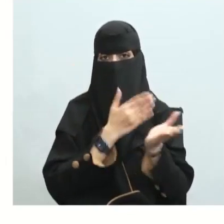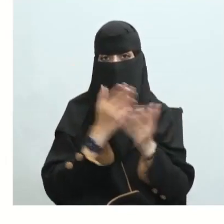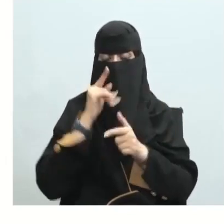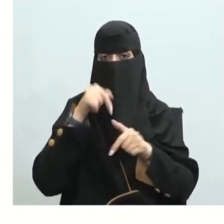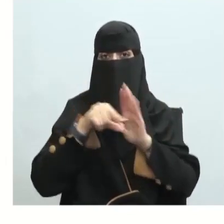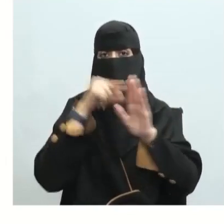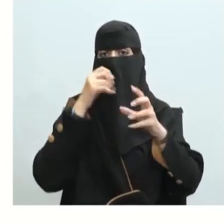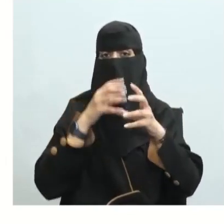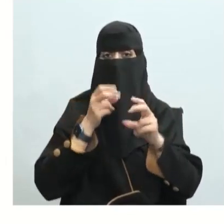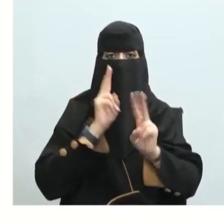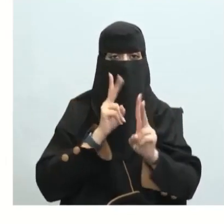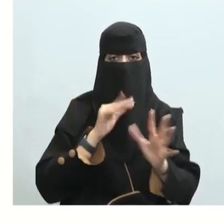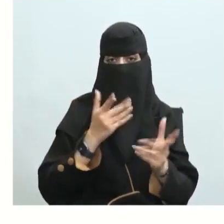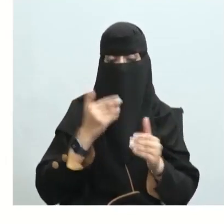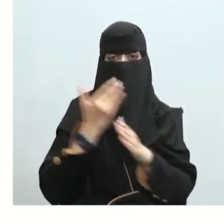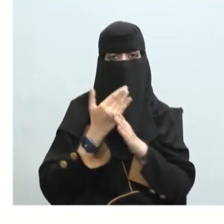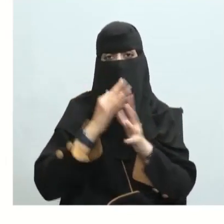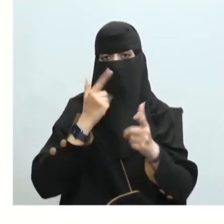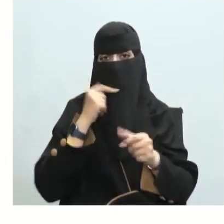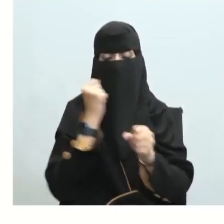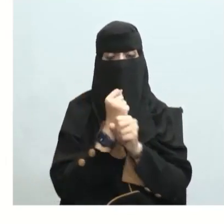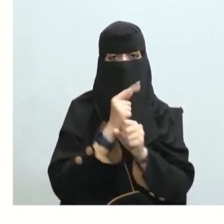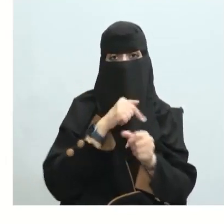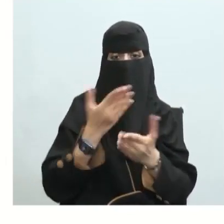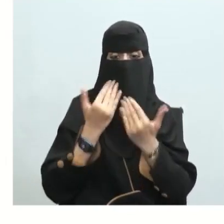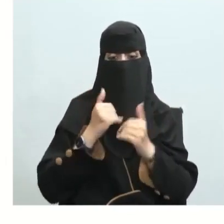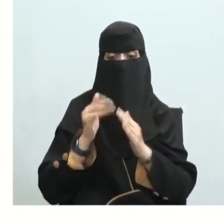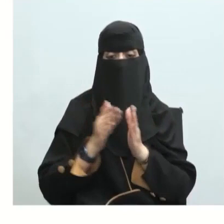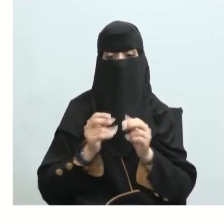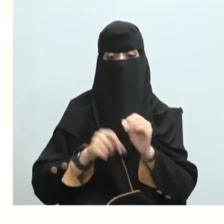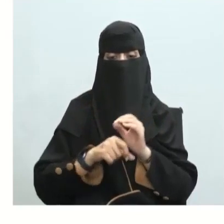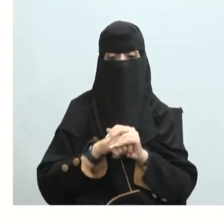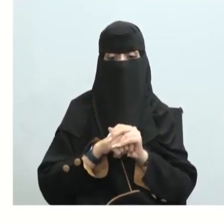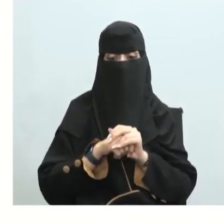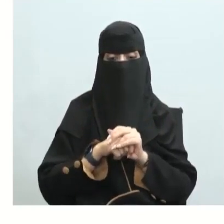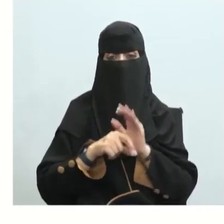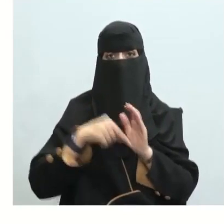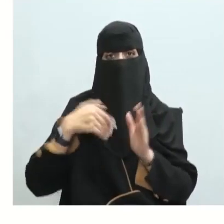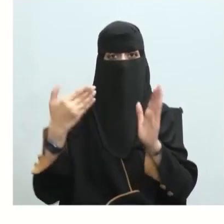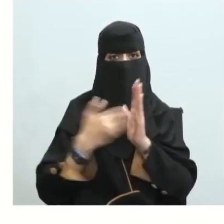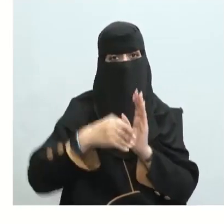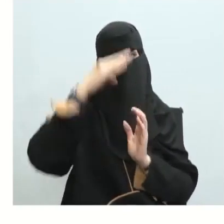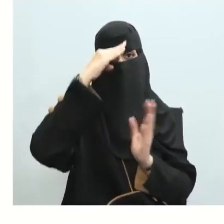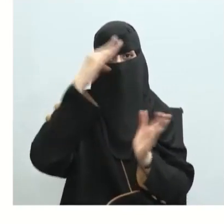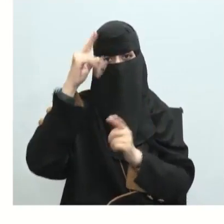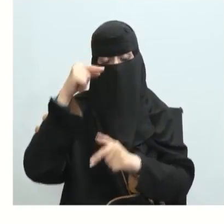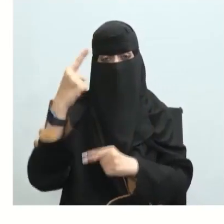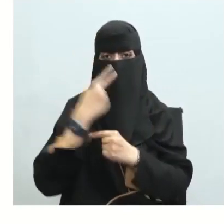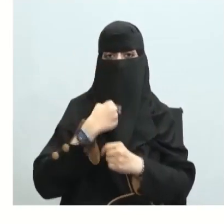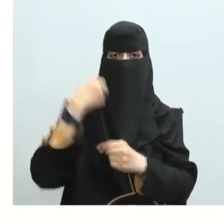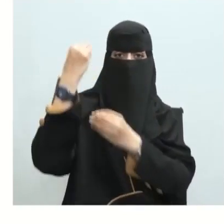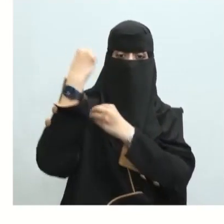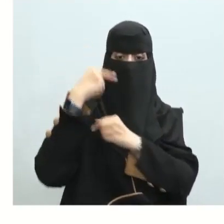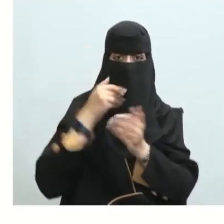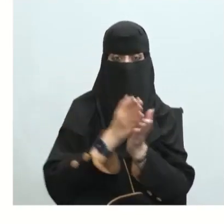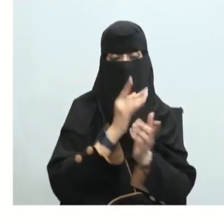الحفل وبيان اسباب اقامه الحفل وبيان اعمال الفعاليات والنتائج في الخاتمه في الافتتاح كلمه شكر واتمني التوفيق واتمني